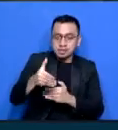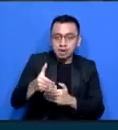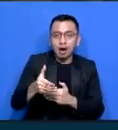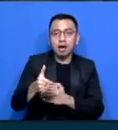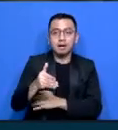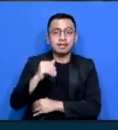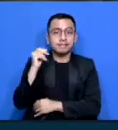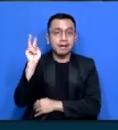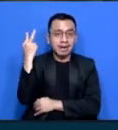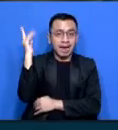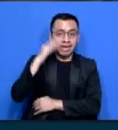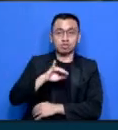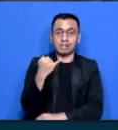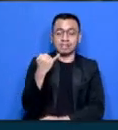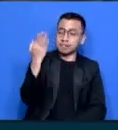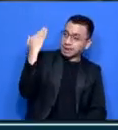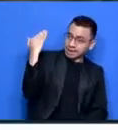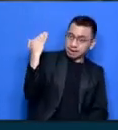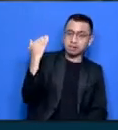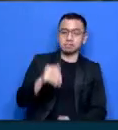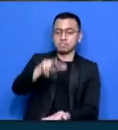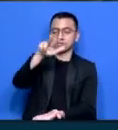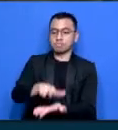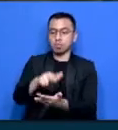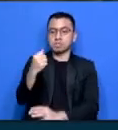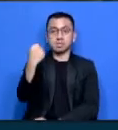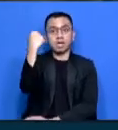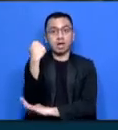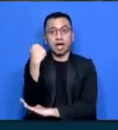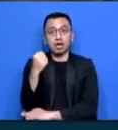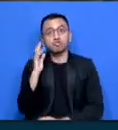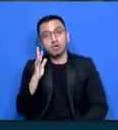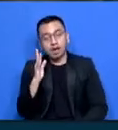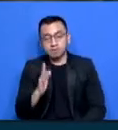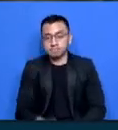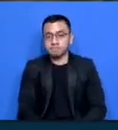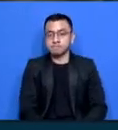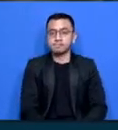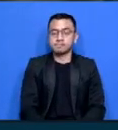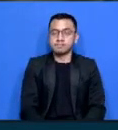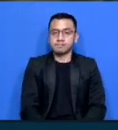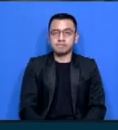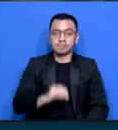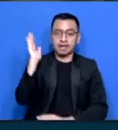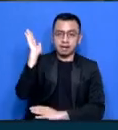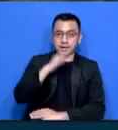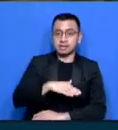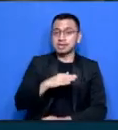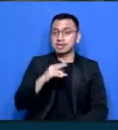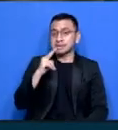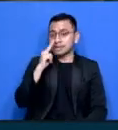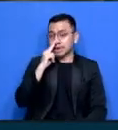ee lakukan penetapan sebagai tersangka dan Senin kemarin itu baru kita lakukan pemeriksaan oleh